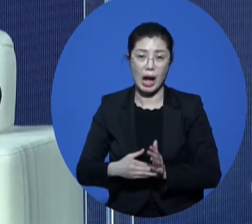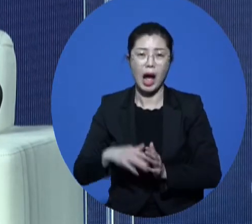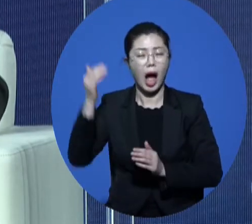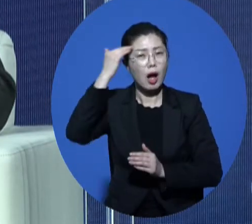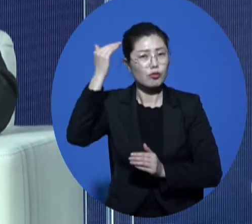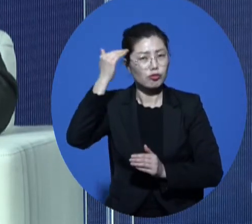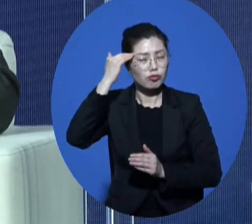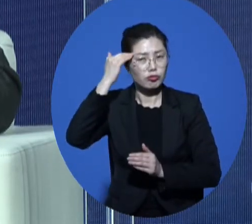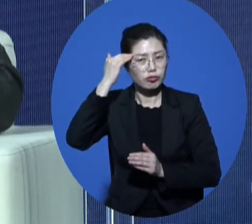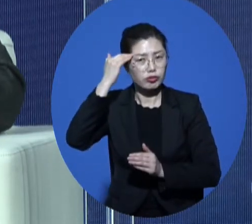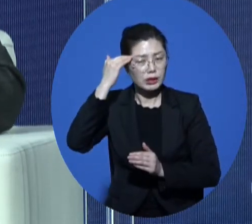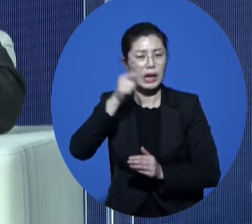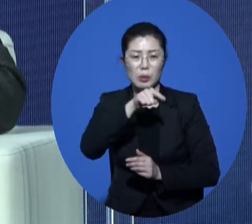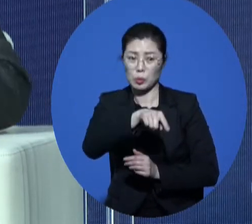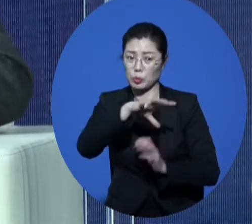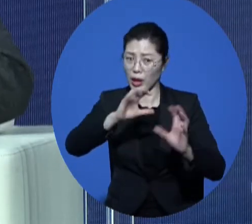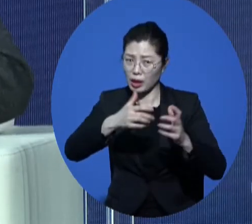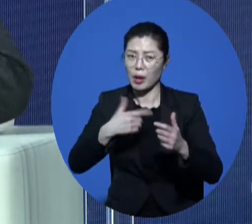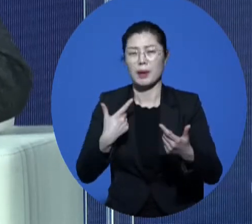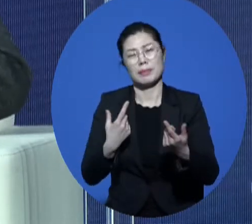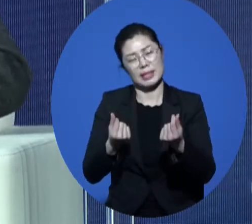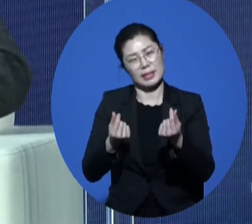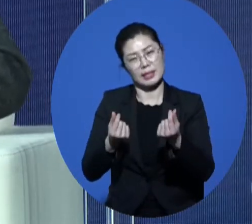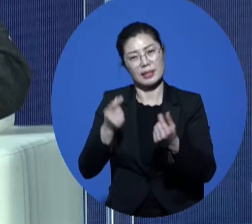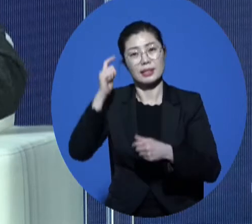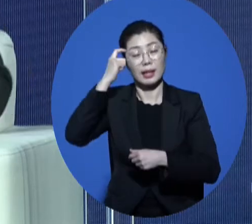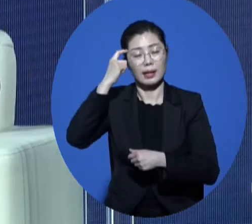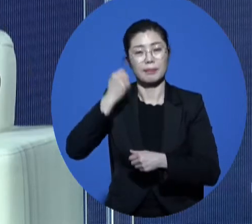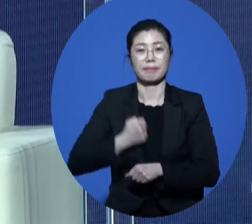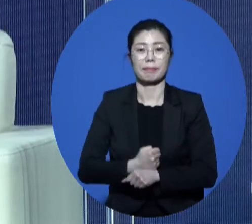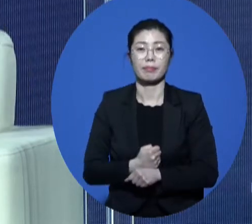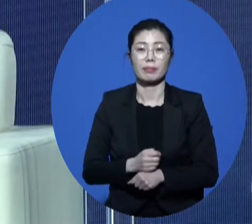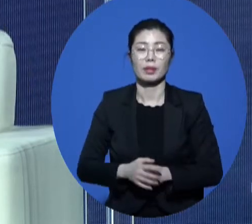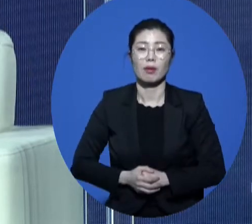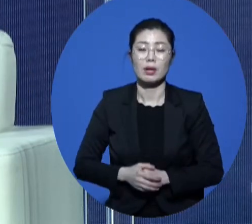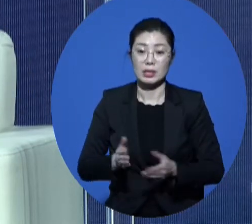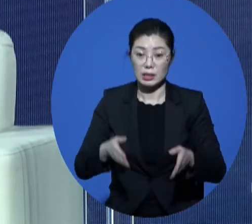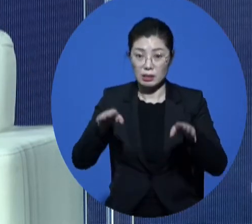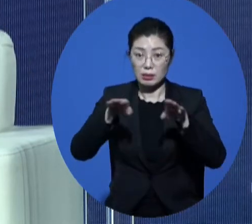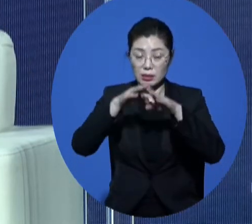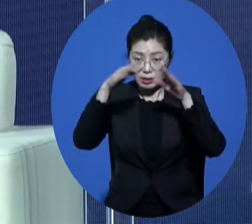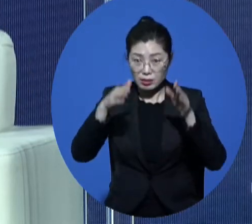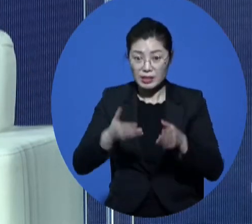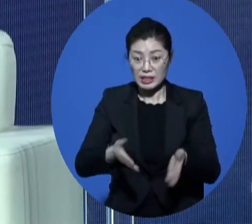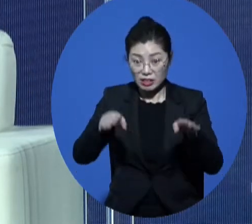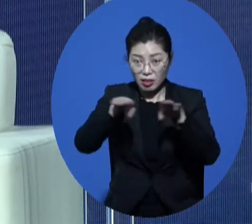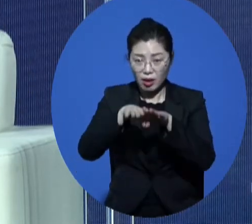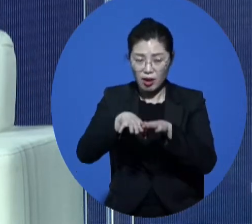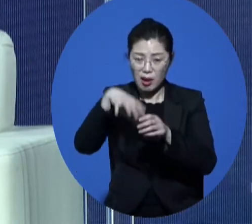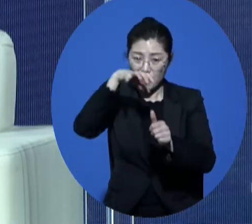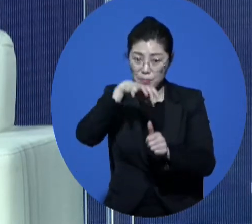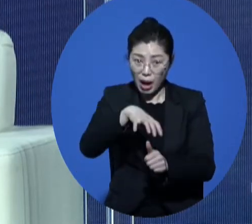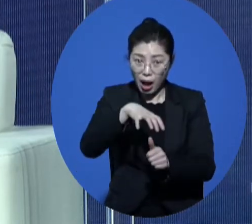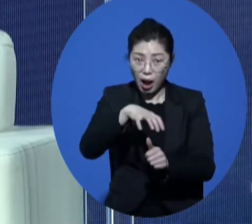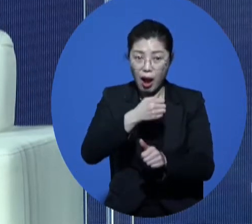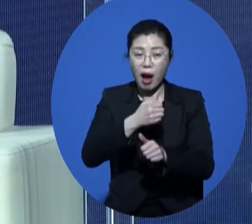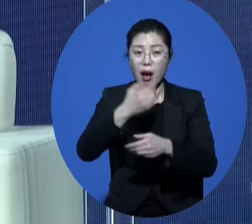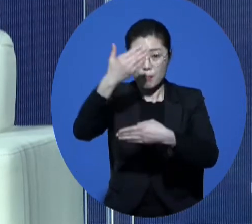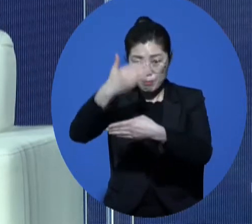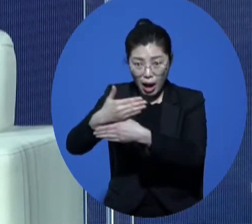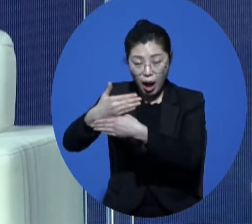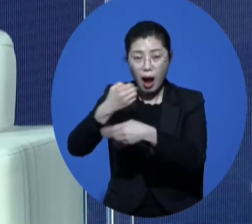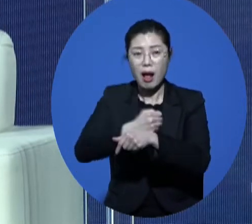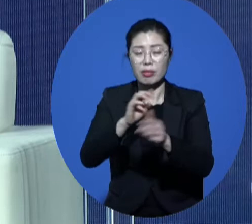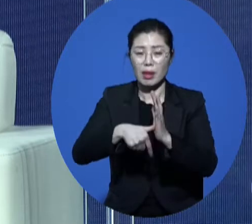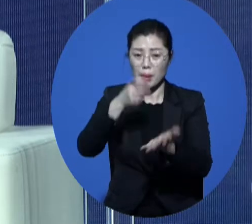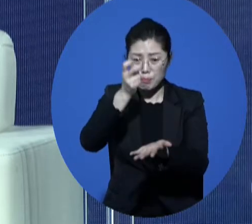한국과 별반 크게 다르지 않은 상황들이었던 것 같고요. 그리고 그 시설을 봉쇄하는데 어떠한 법적 근거가